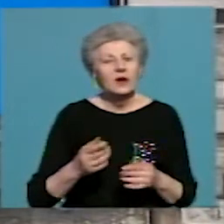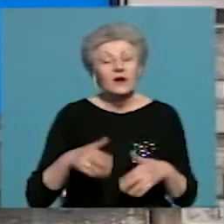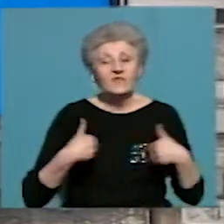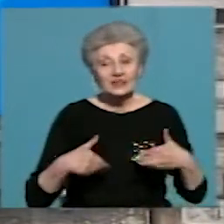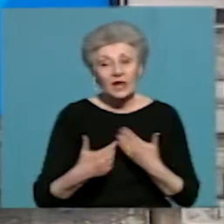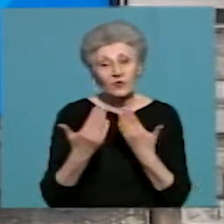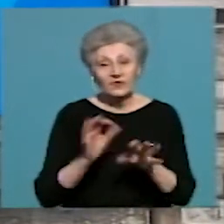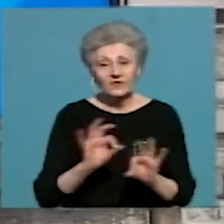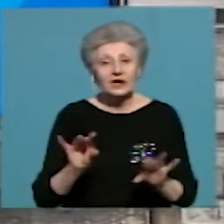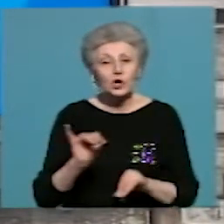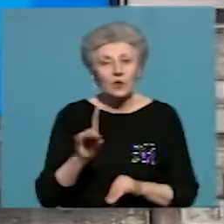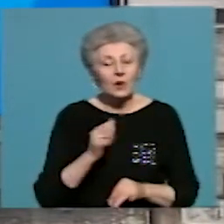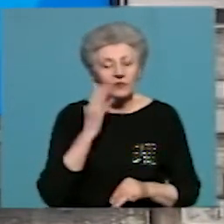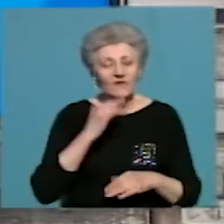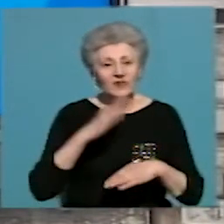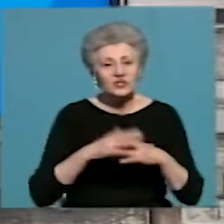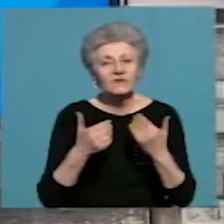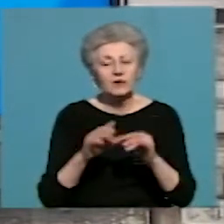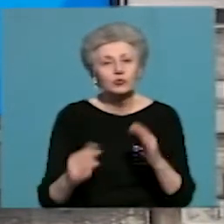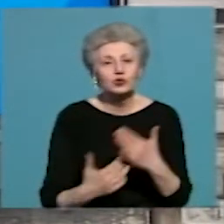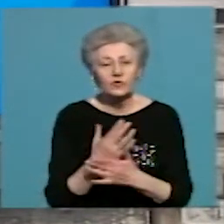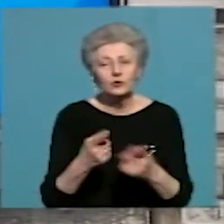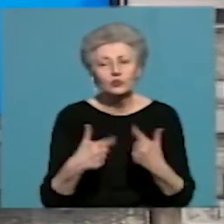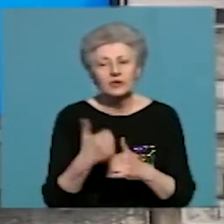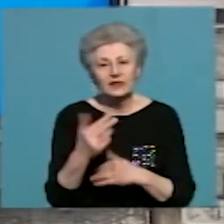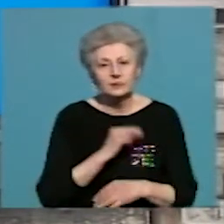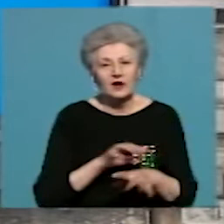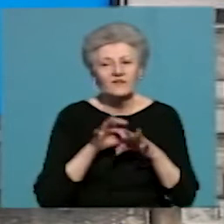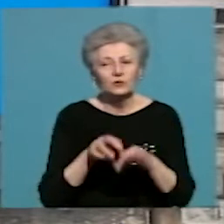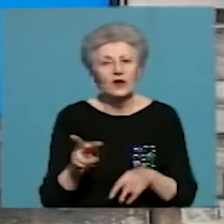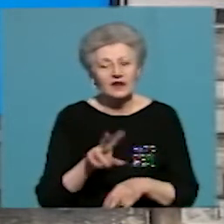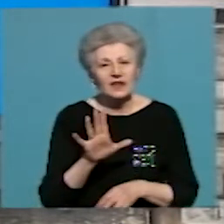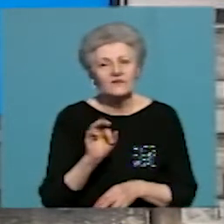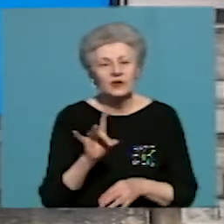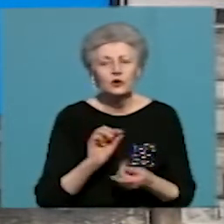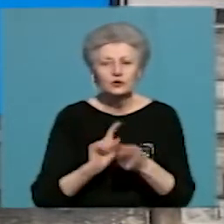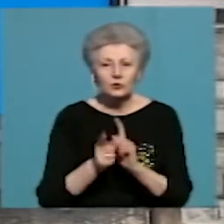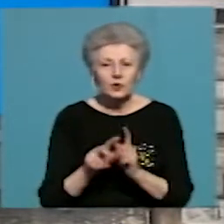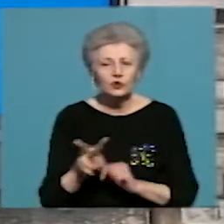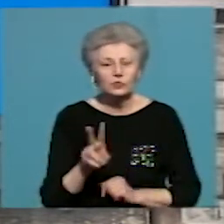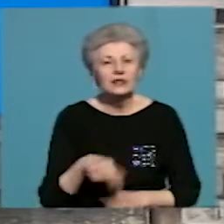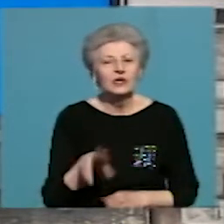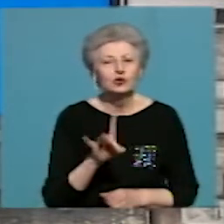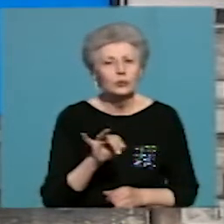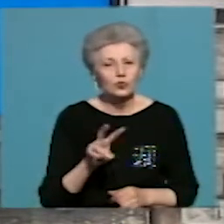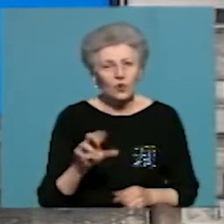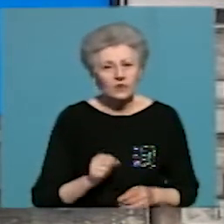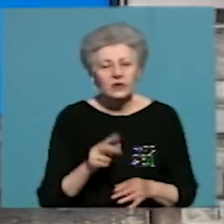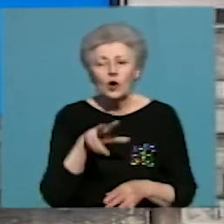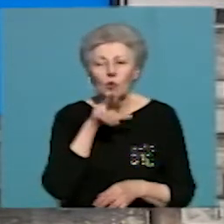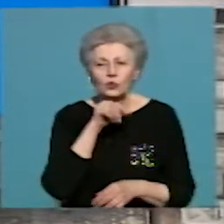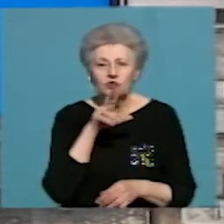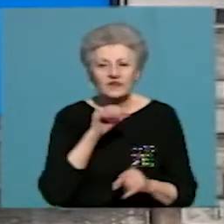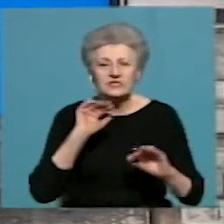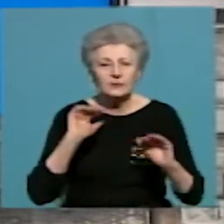Вітаємо вас в ефірі ЮА Буковина. Вечірній випуск новин. У студії для вас працюють ведуча Лілія Вакарюк та сурдоперекладачка Людмила Дубровіна. У